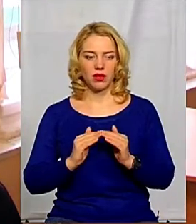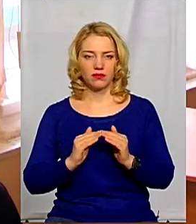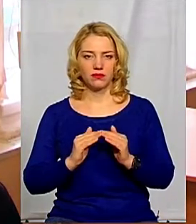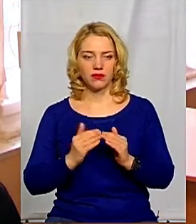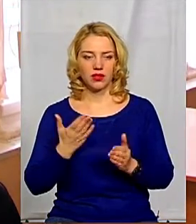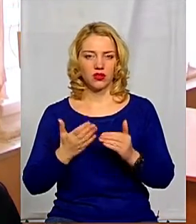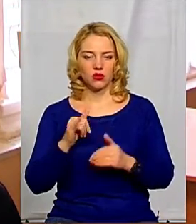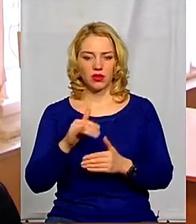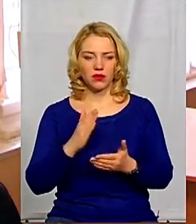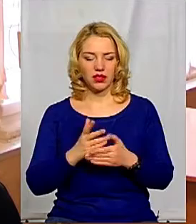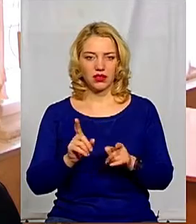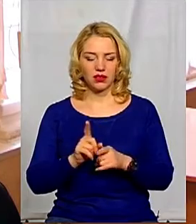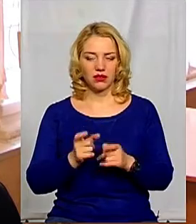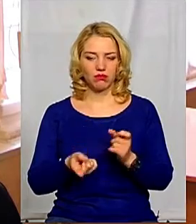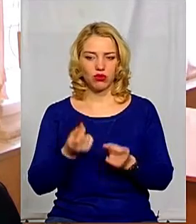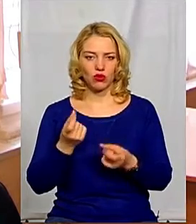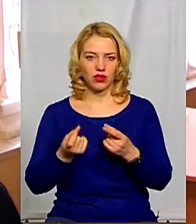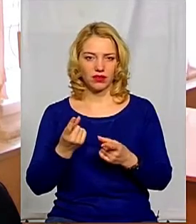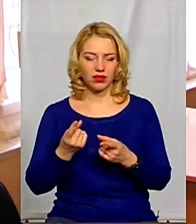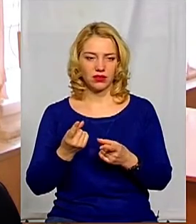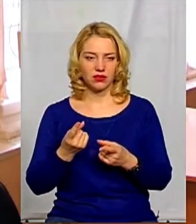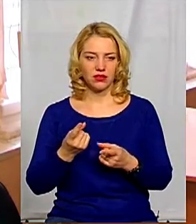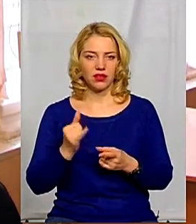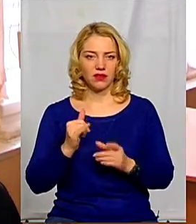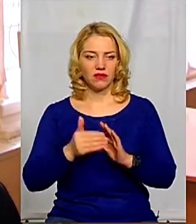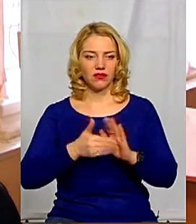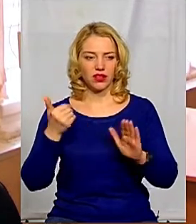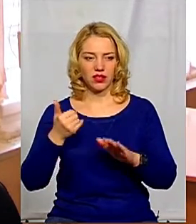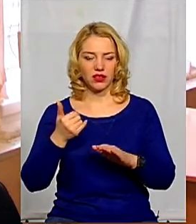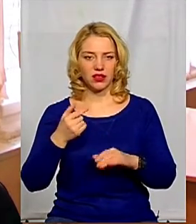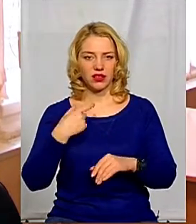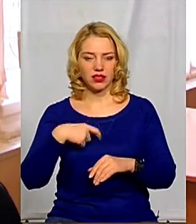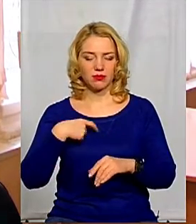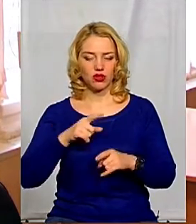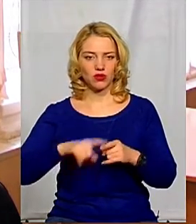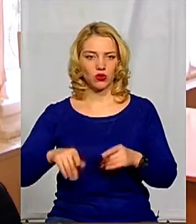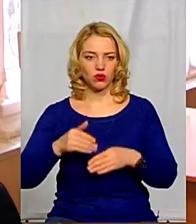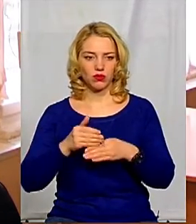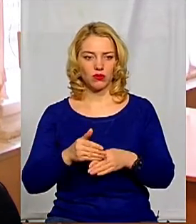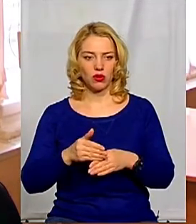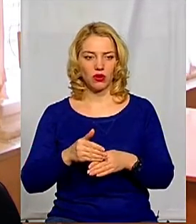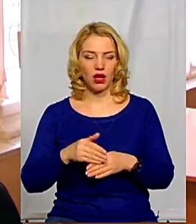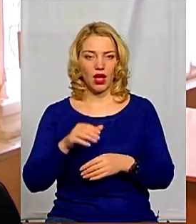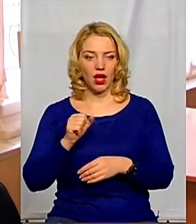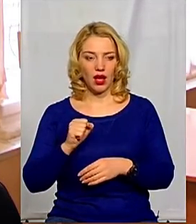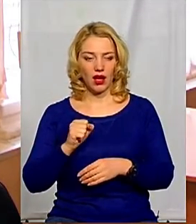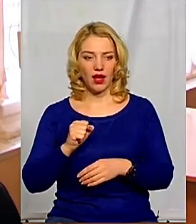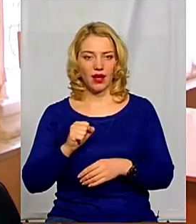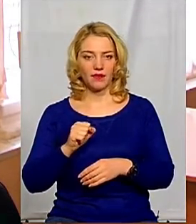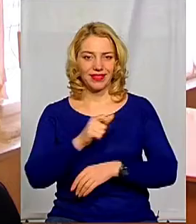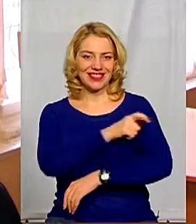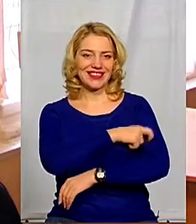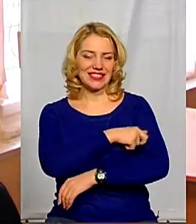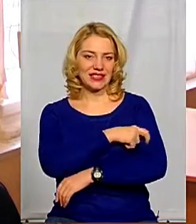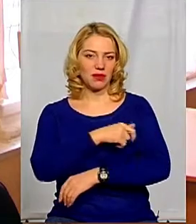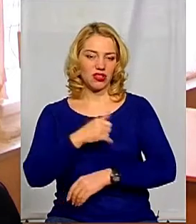якщо в тебе є такі прояви, і викликати на себе швидку допомогу. А диспетчер,